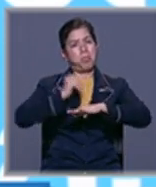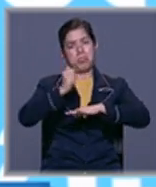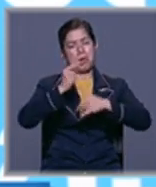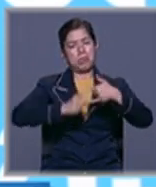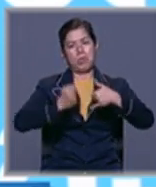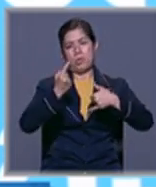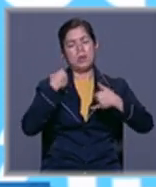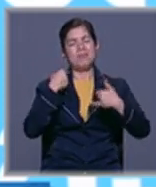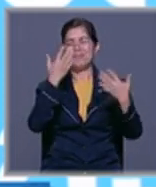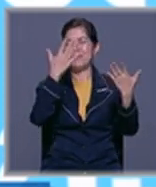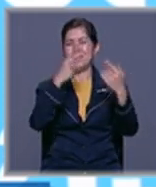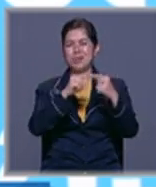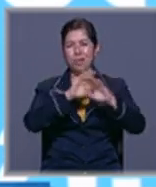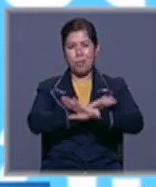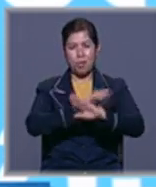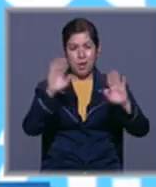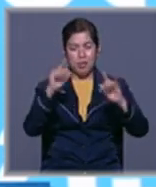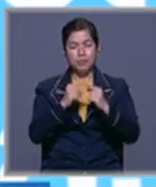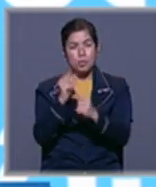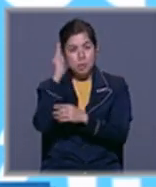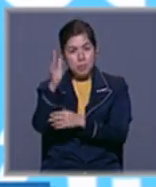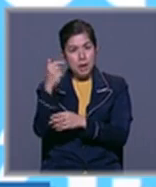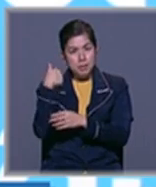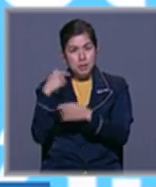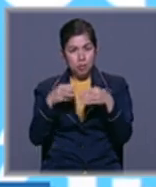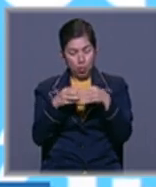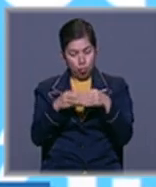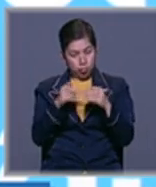ยุคต่อไปจะต้องเป็นยุคของอเวนเจ